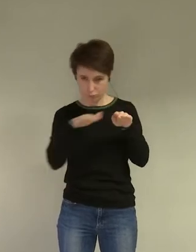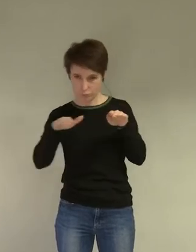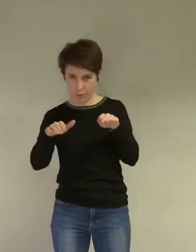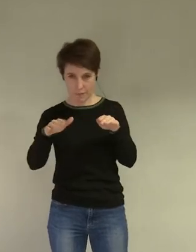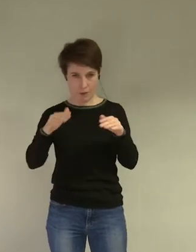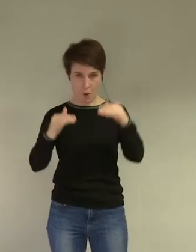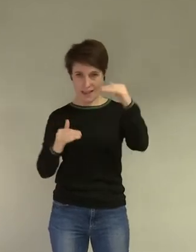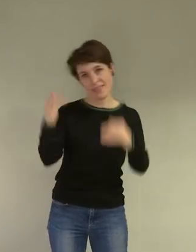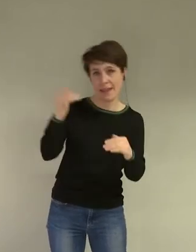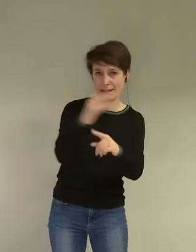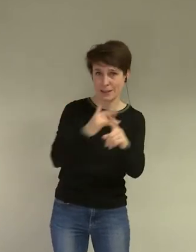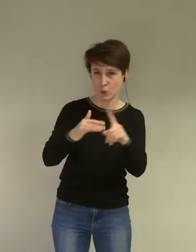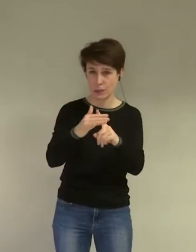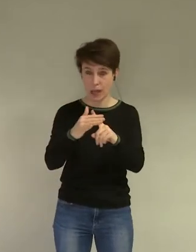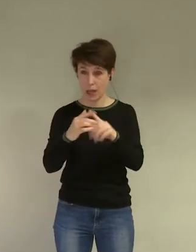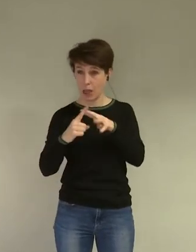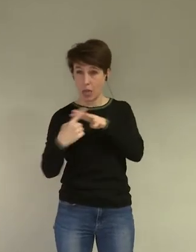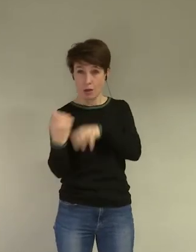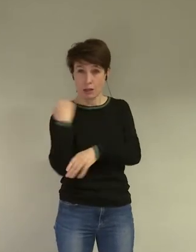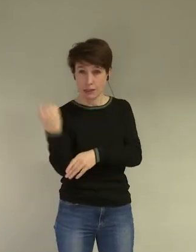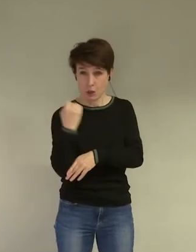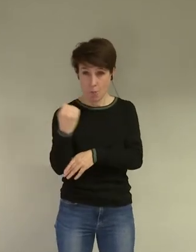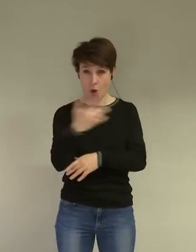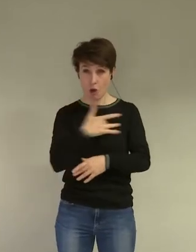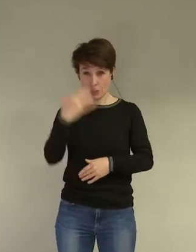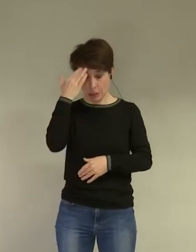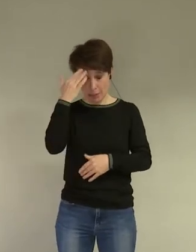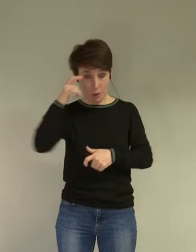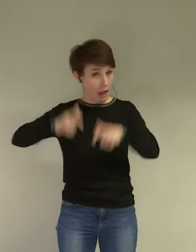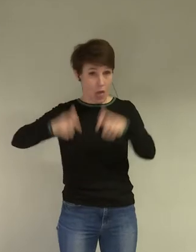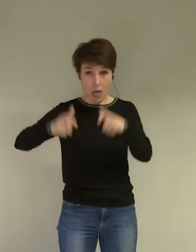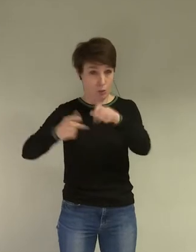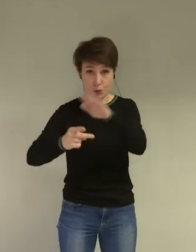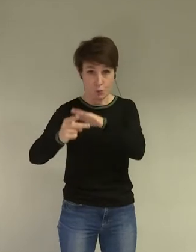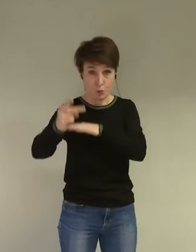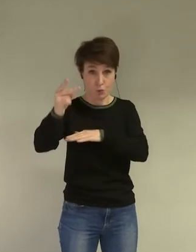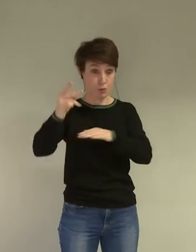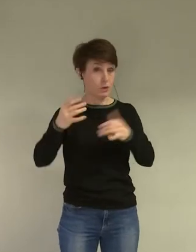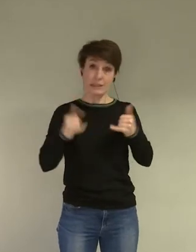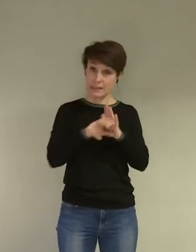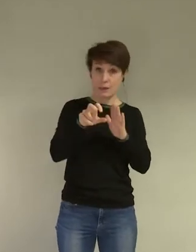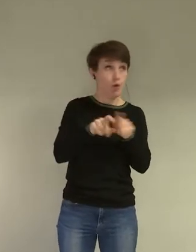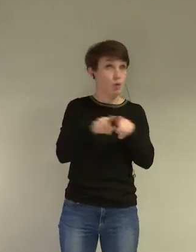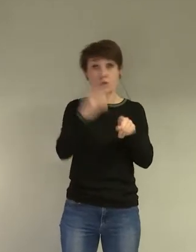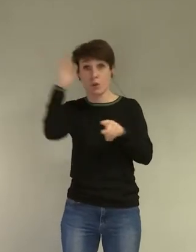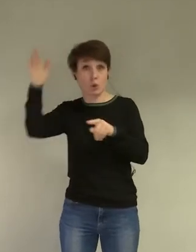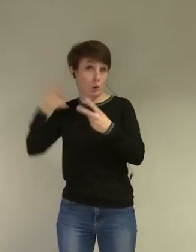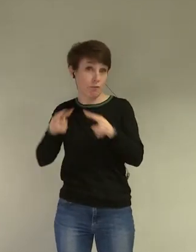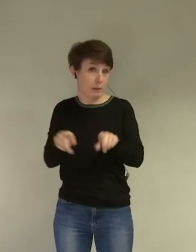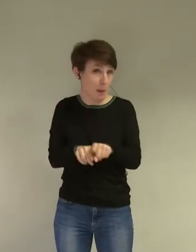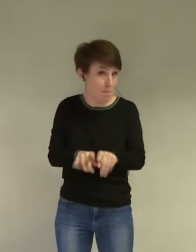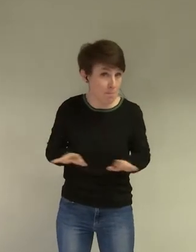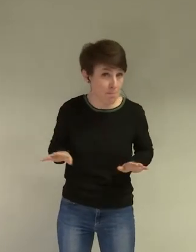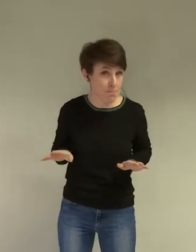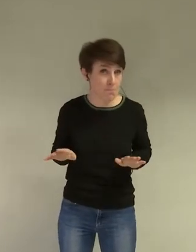d'isolement à une dégradation dangereuse de la santé mentale dans l'ensemble de la population à grenoble comme partout ailleurs c est